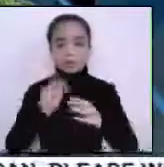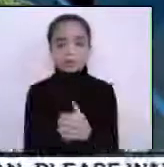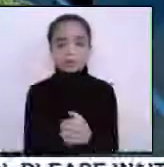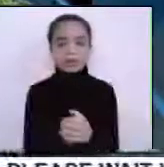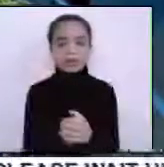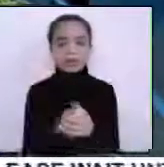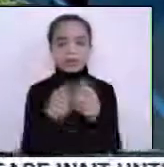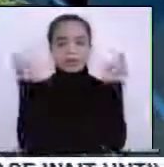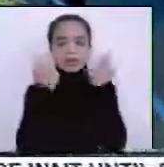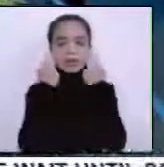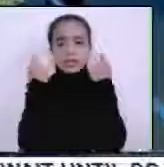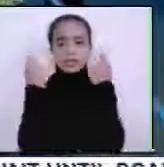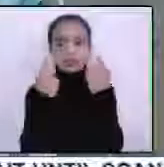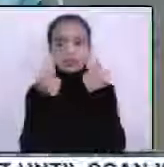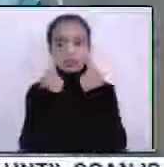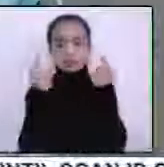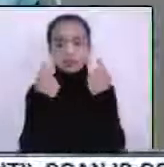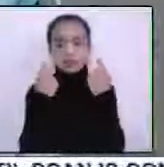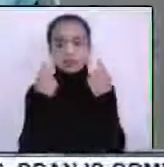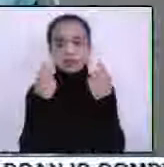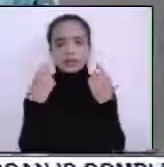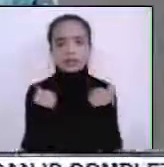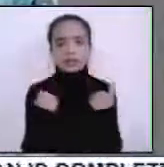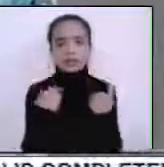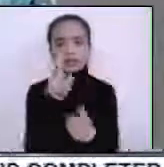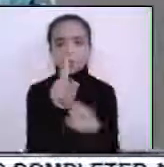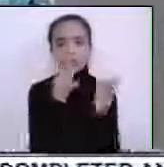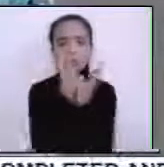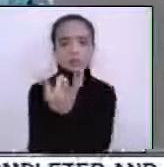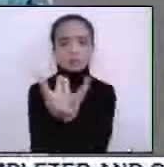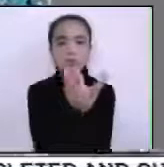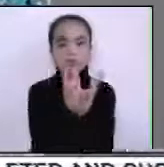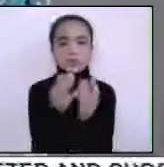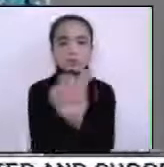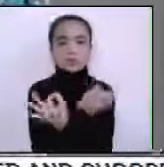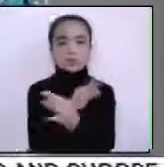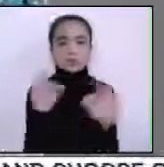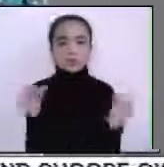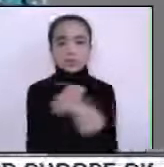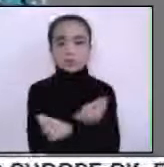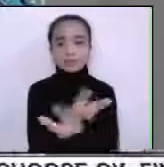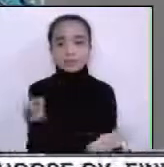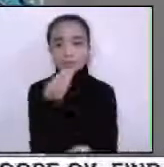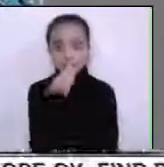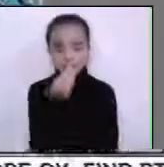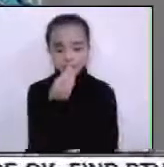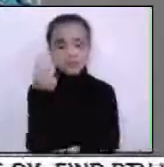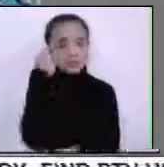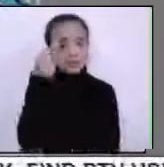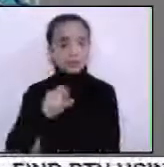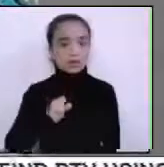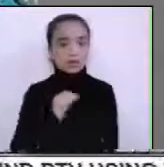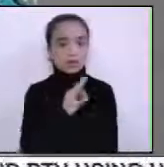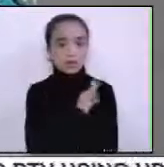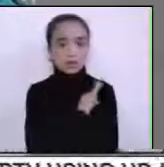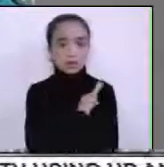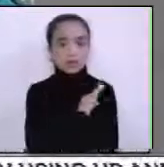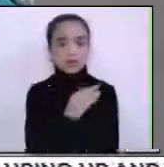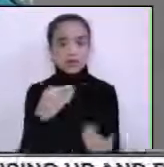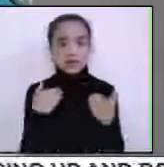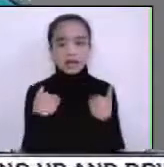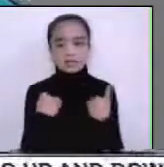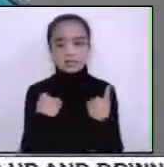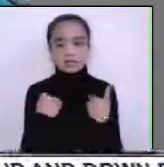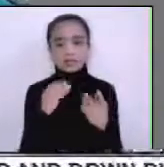121st anibersaryo. Naglunsad ito ng one community pantry para sa kanilang mga tauhan kung saan tampok ang mga produktong gulay mula